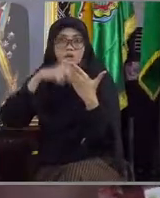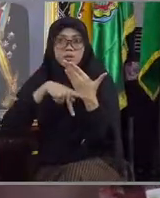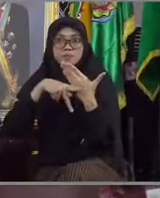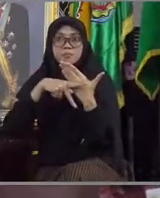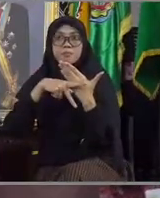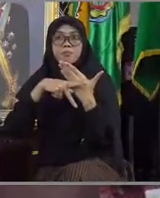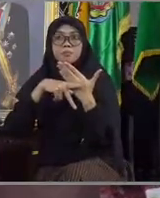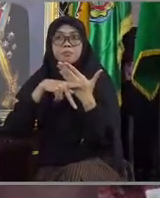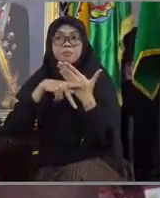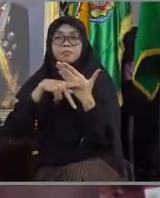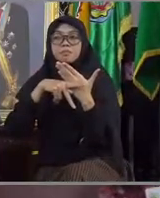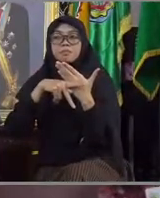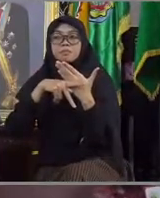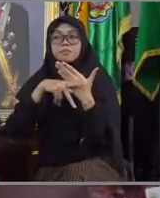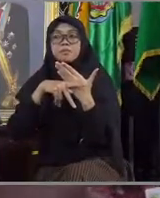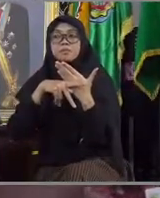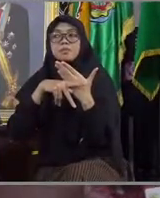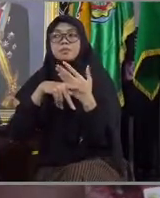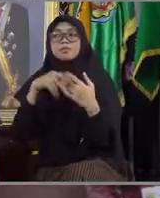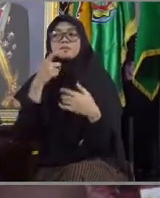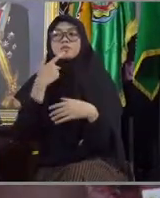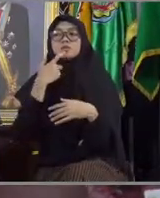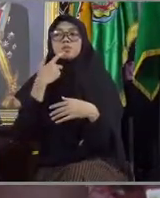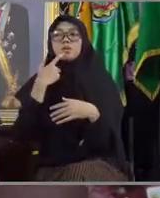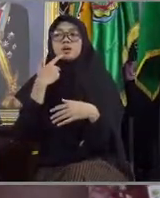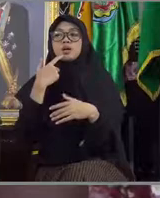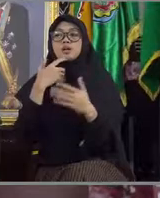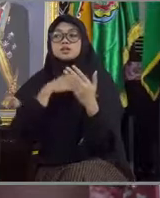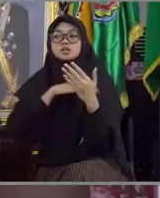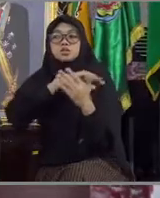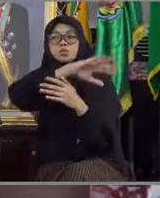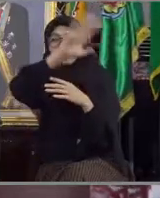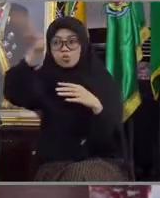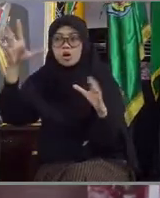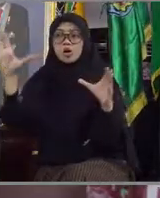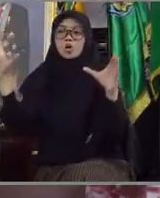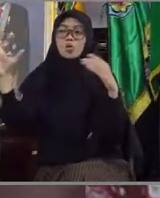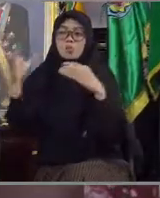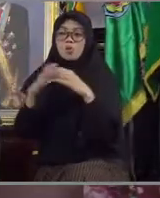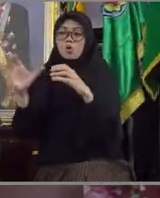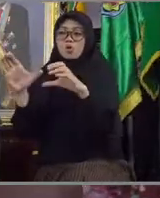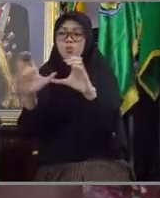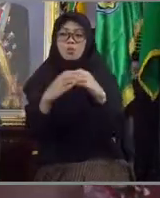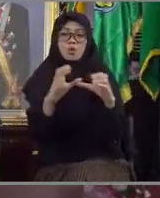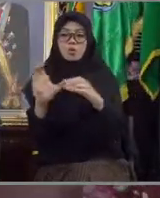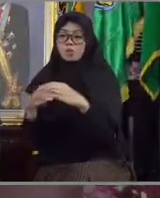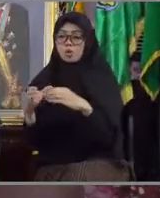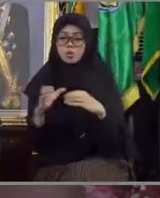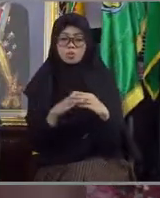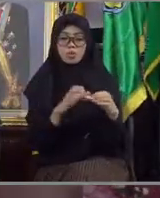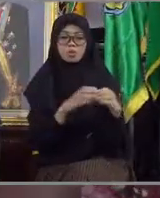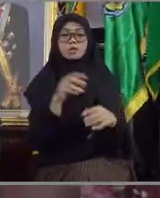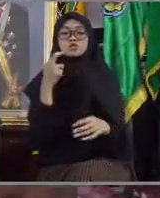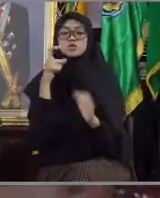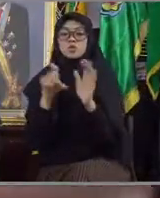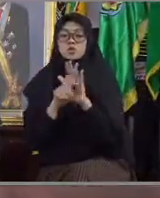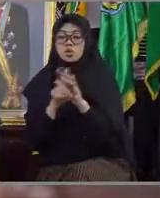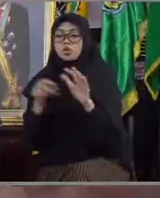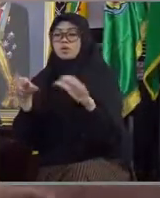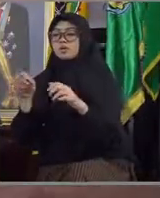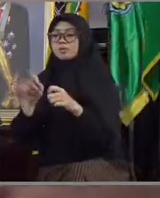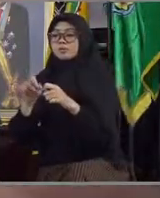tidak semuanya. Anda usahakan semuanya. Terus dikelompok-kelompokkan. Oh, ini pelatihan